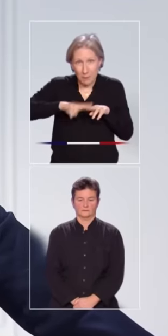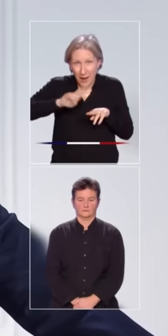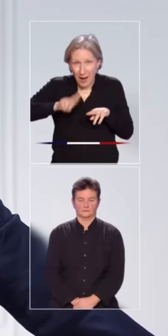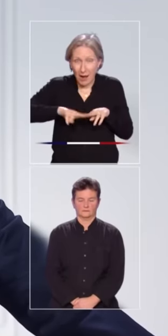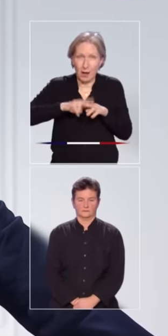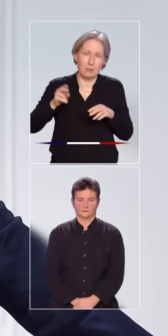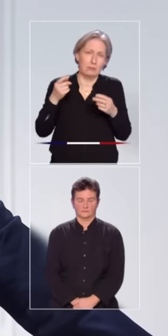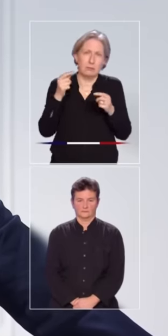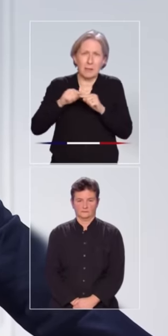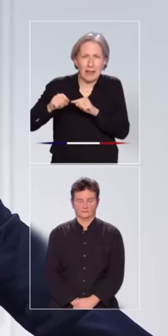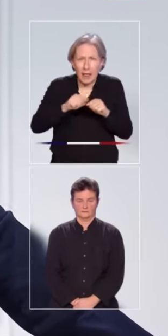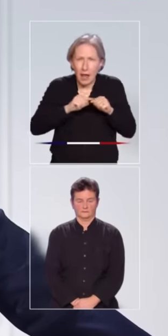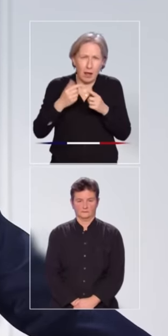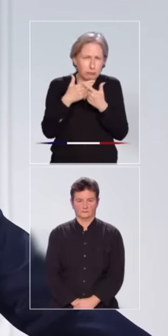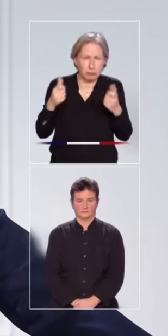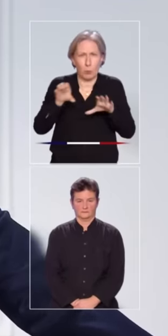du matériel,